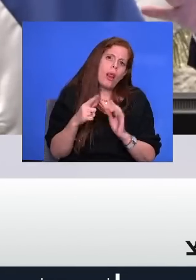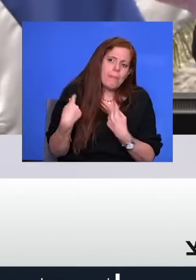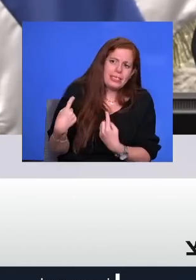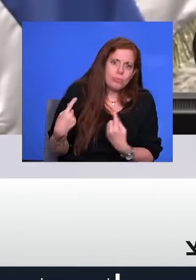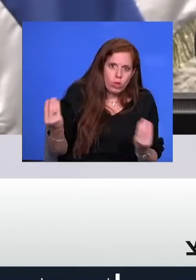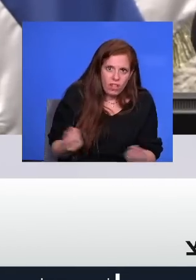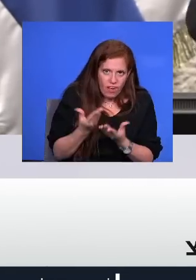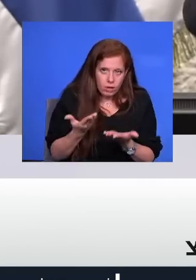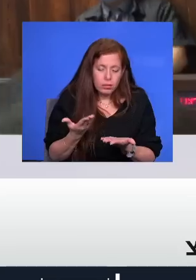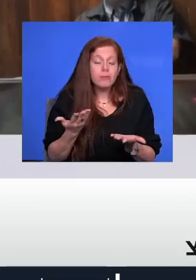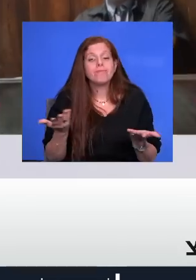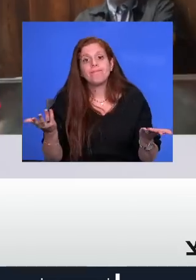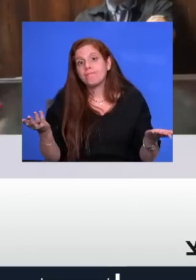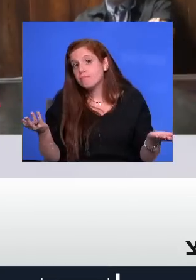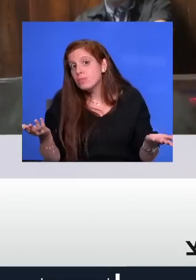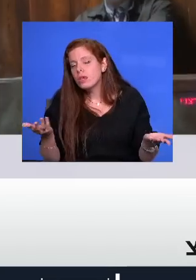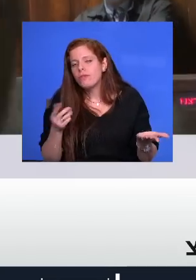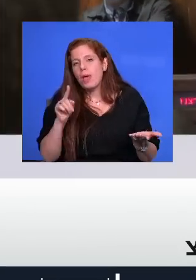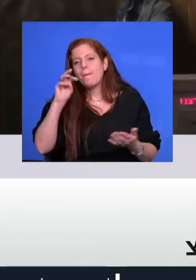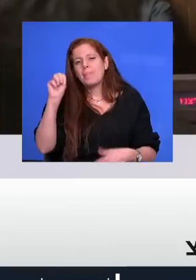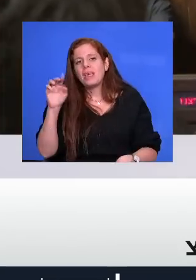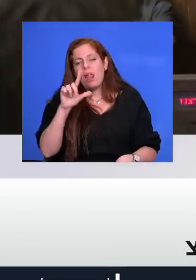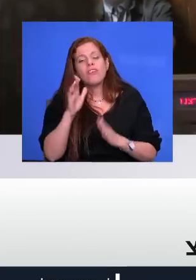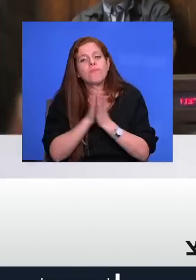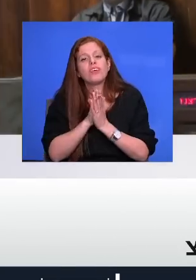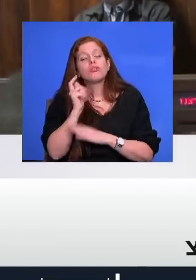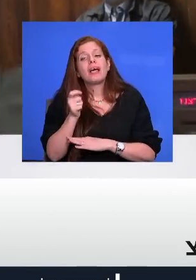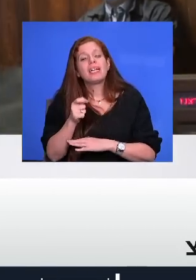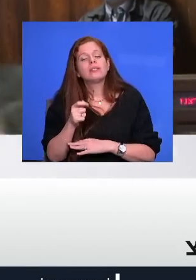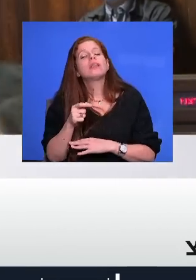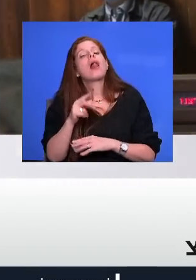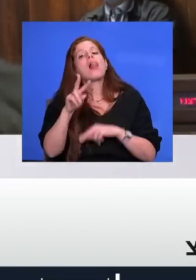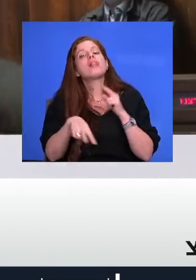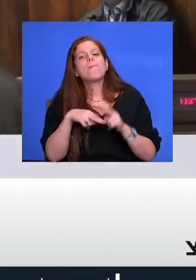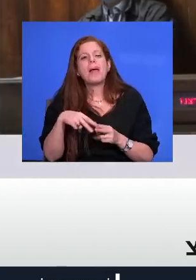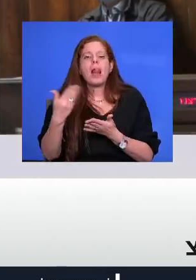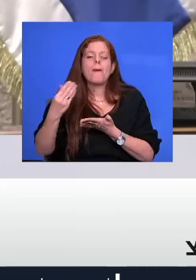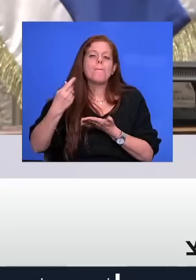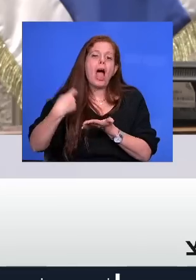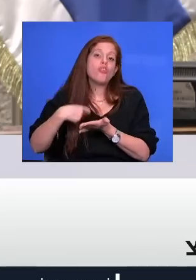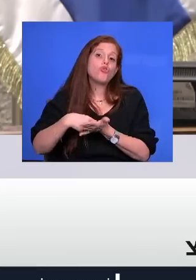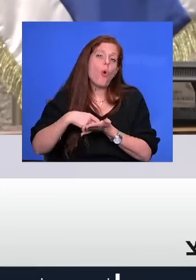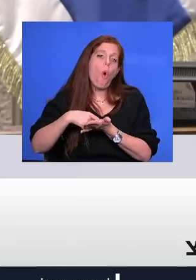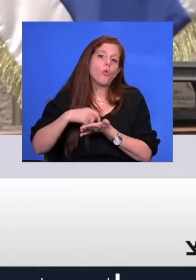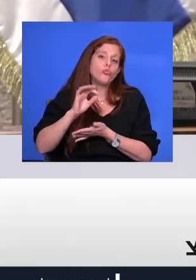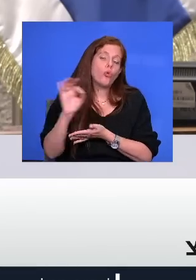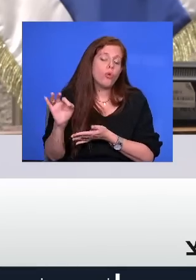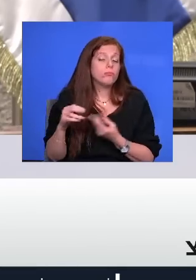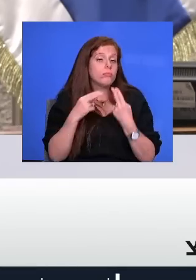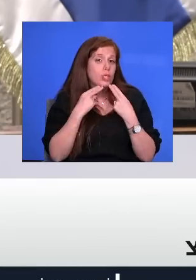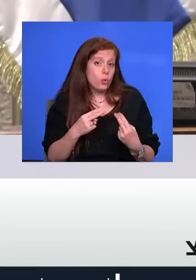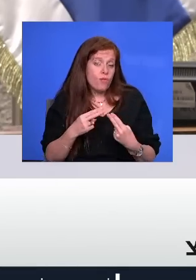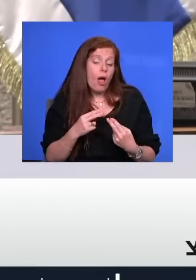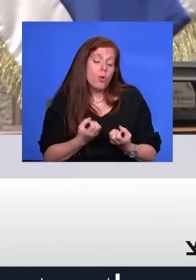הזה, לפחות בשלב הזה. ומיקי לוי כאמור מבקש מהכנסת לקחת את הנושא הזה לטיפולה. בתגובה הוא מוסר לנו